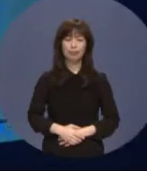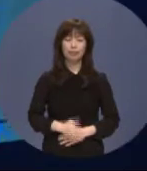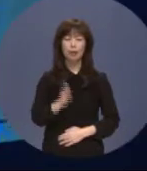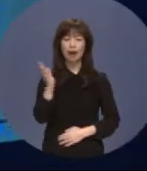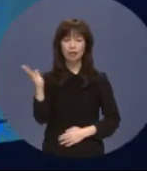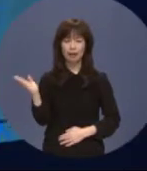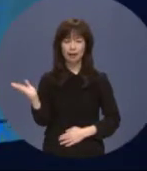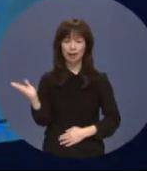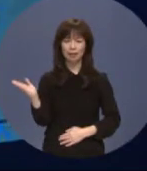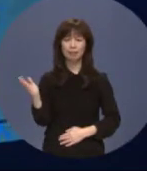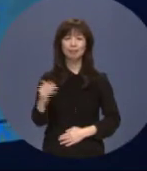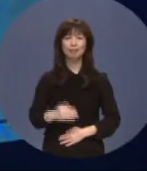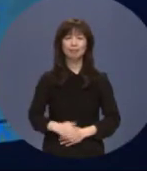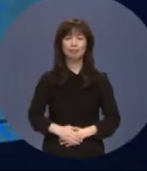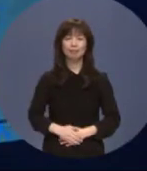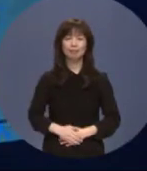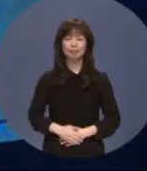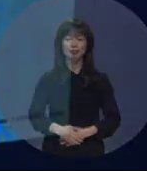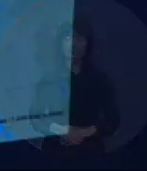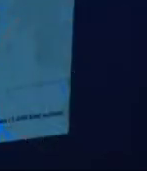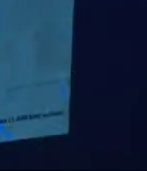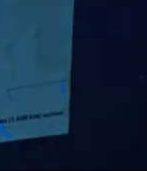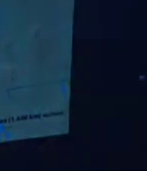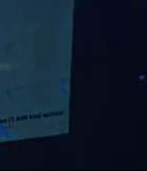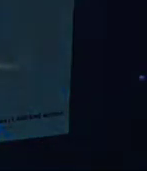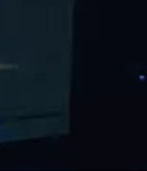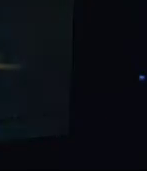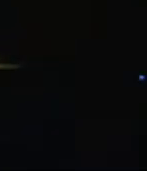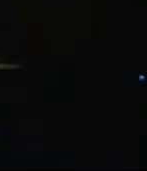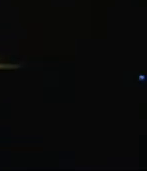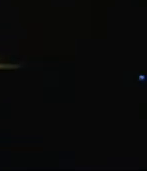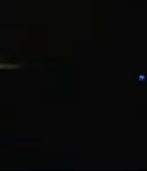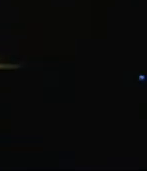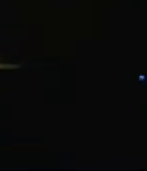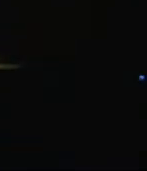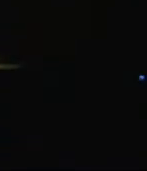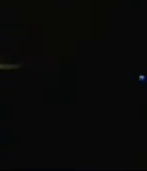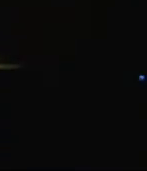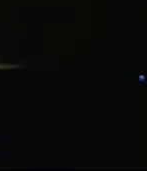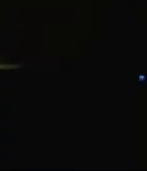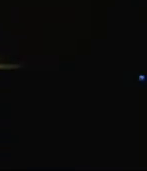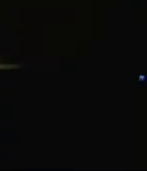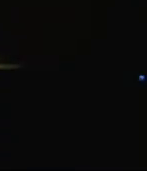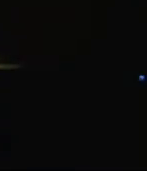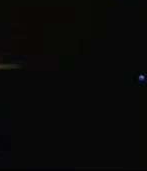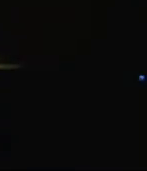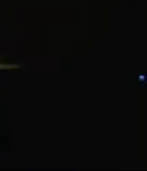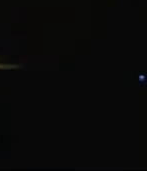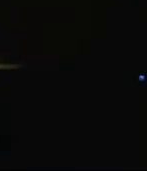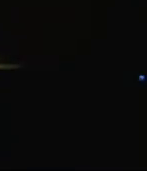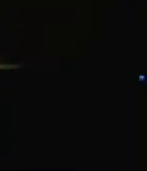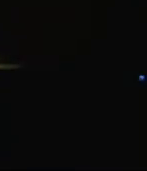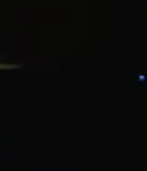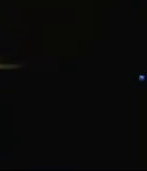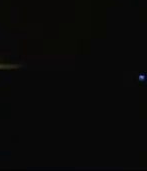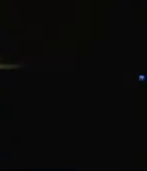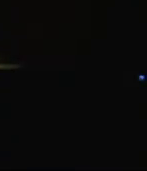それではご覧ください。 この謎が、長い川